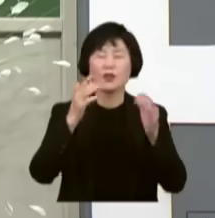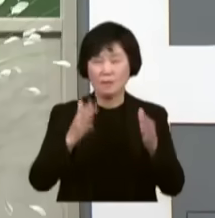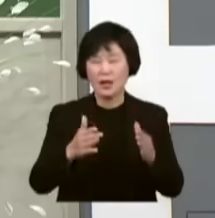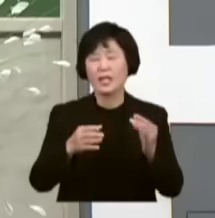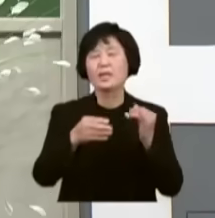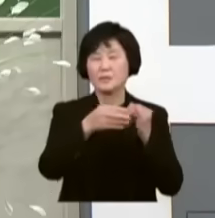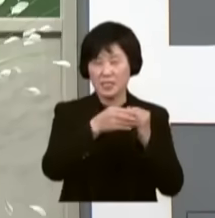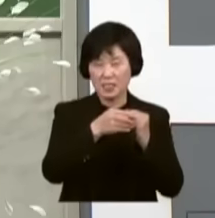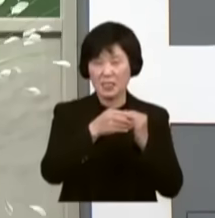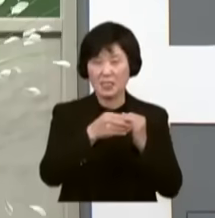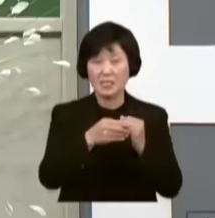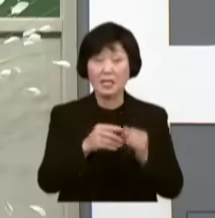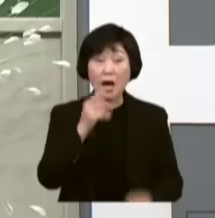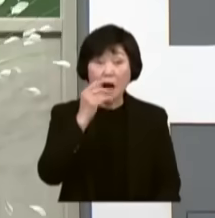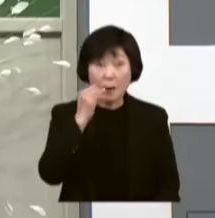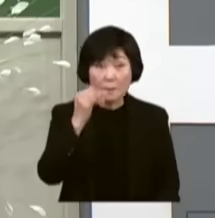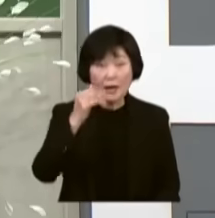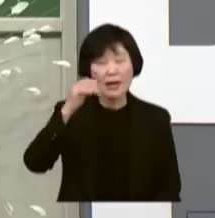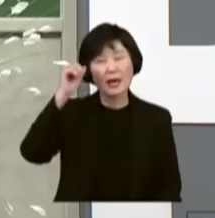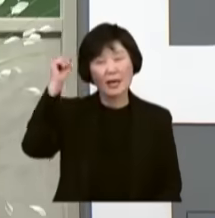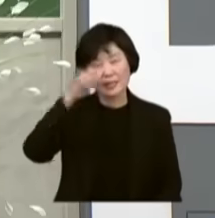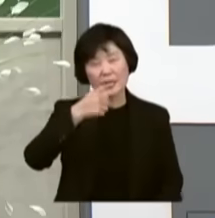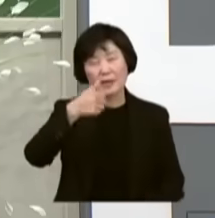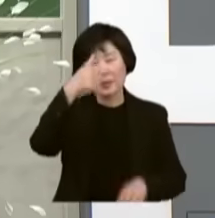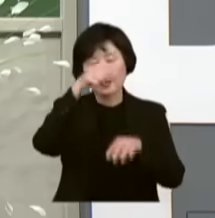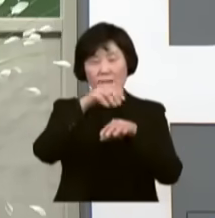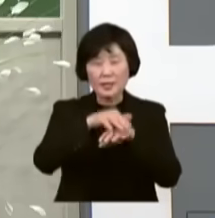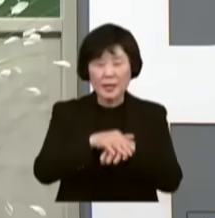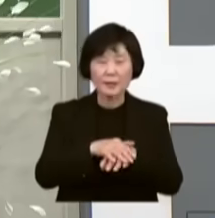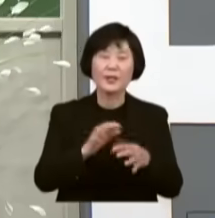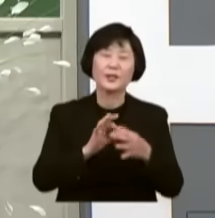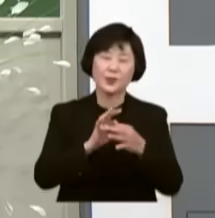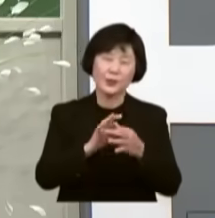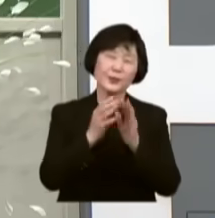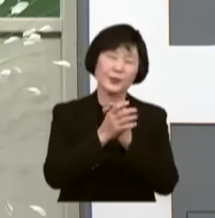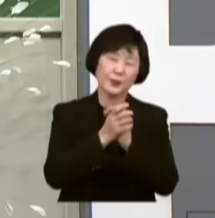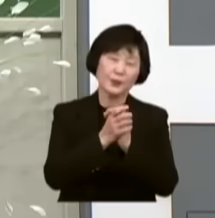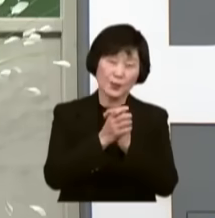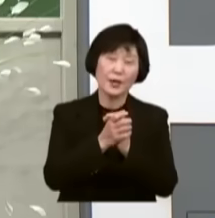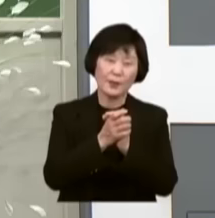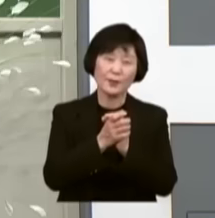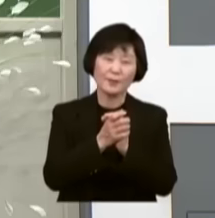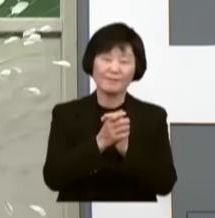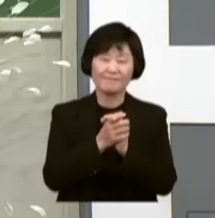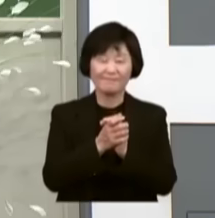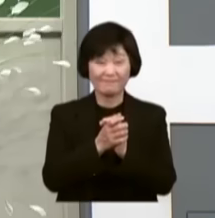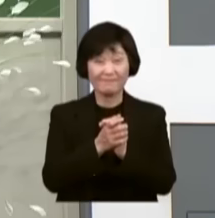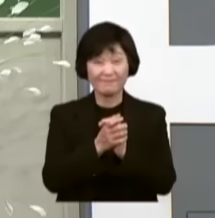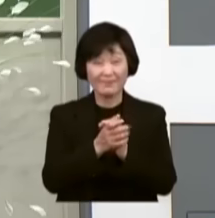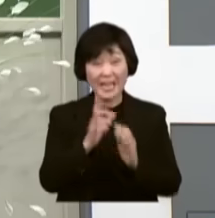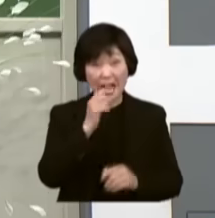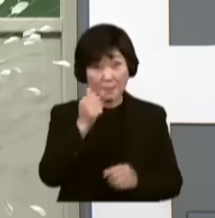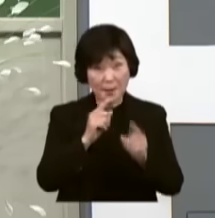통해서 엄마가 네. 엄마가 새벽 예배 통해서 이제 기도하고 얼마나 갈급했겠어요, 그죠? 아빠 말씀은 이렇게 해도 그